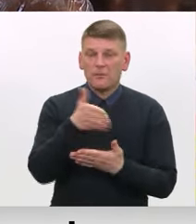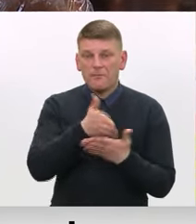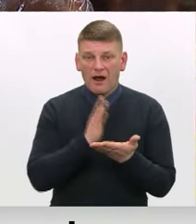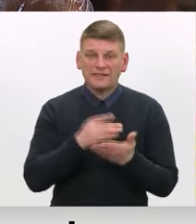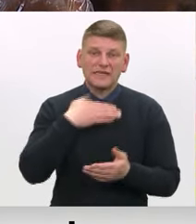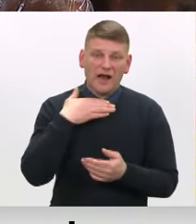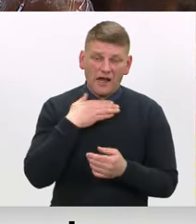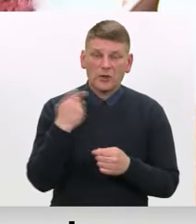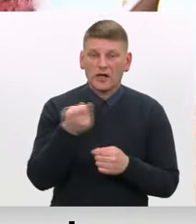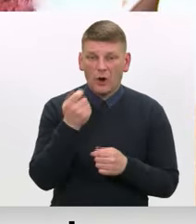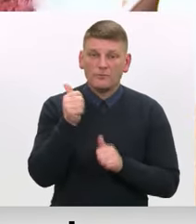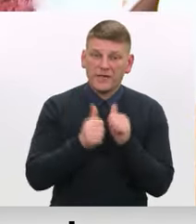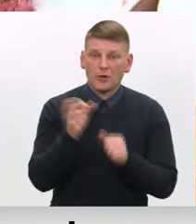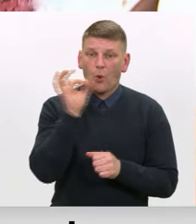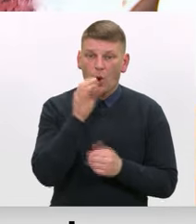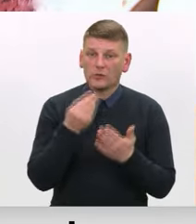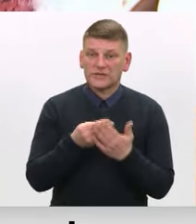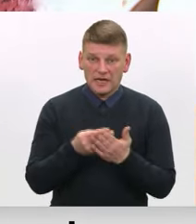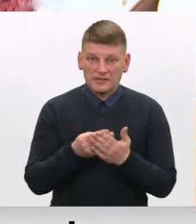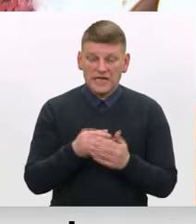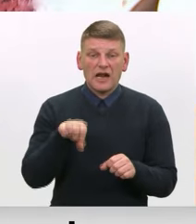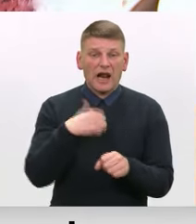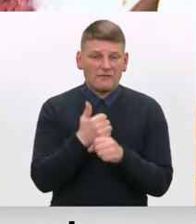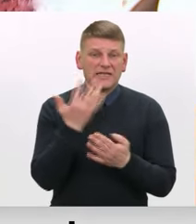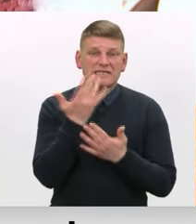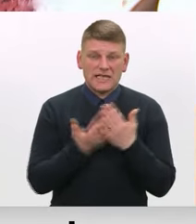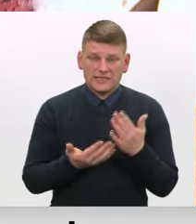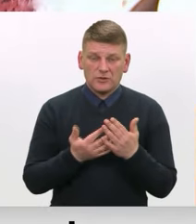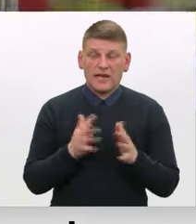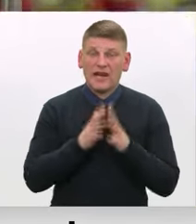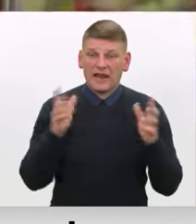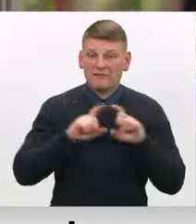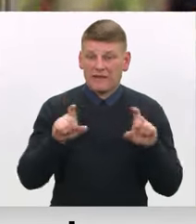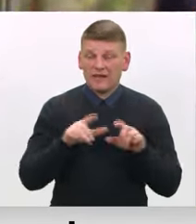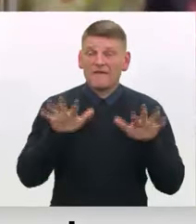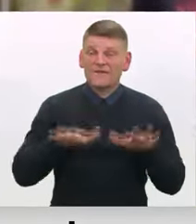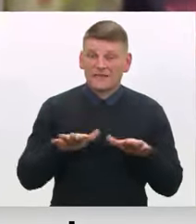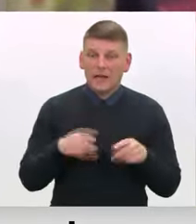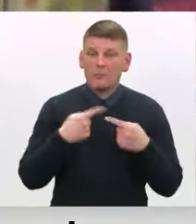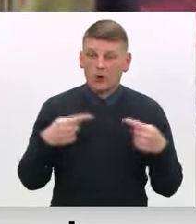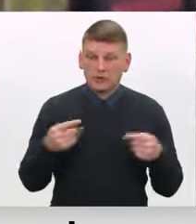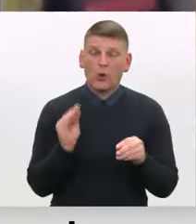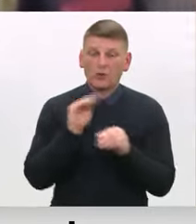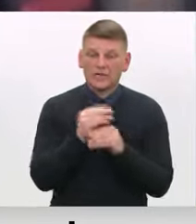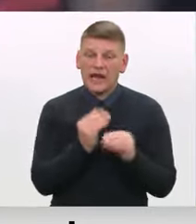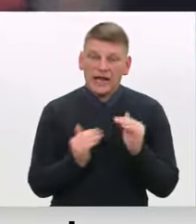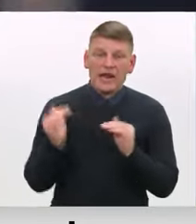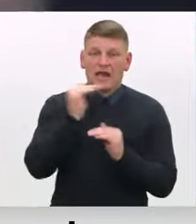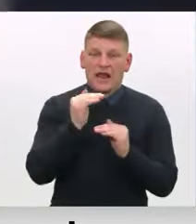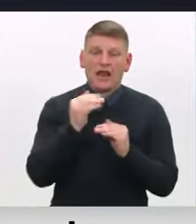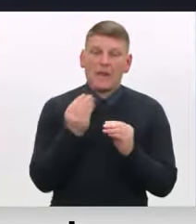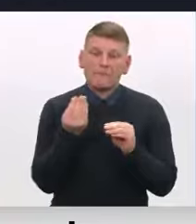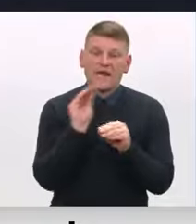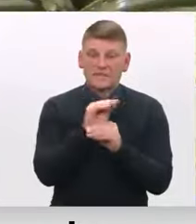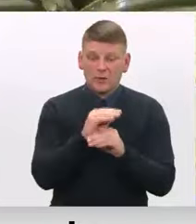gaļas, graudu, piena un olu cenas. Galvenais secinājums – lielveikali vietējai produkcijai uzliek lielāku piecenojumu nekā